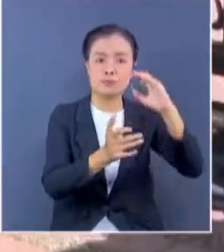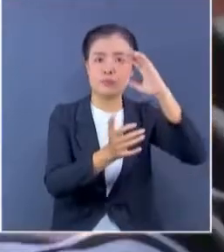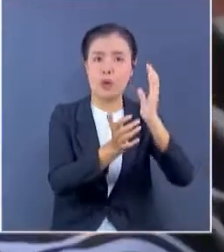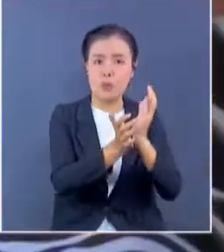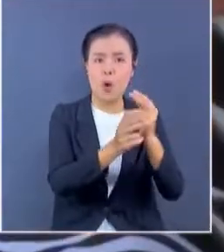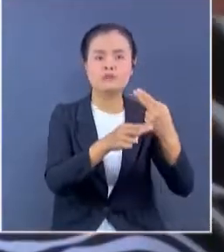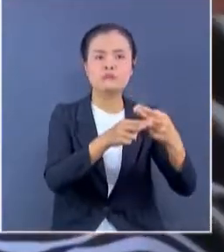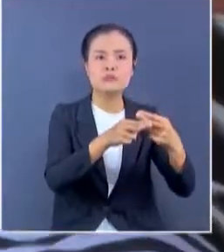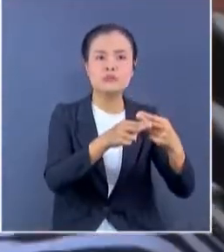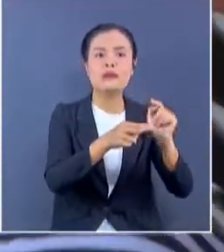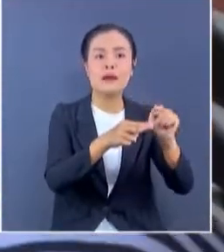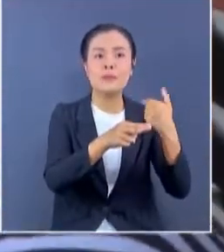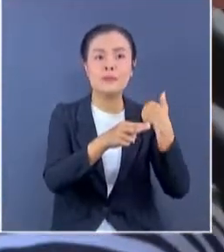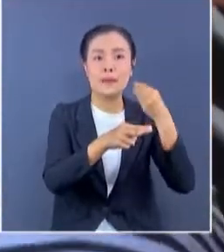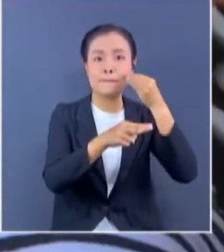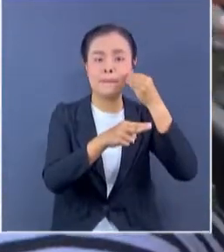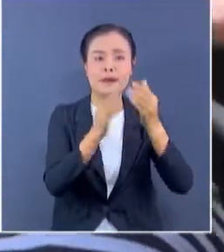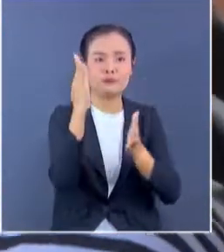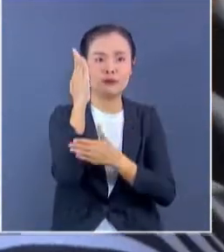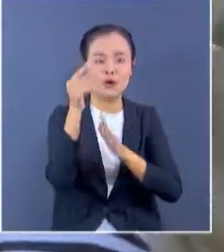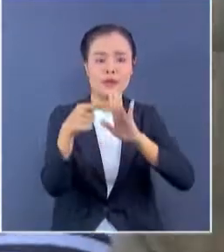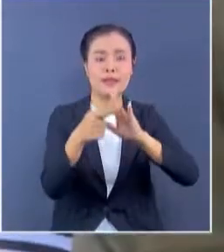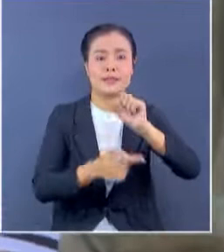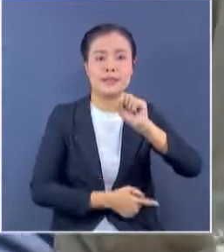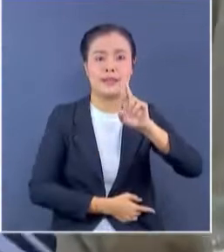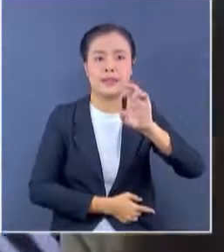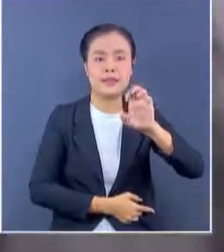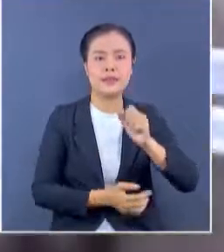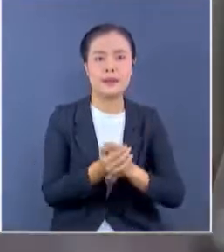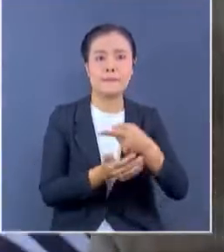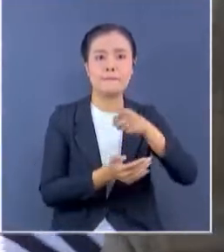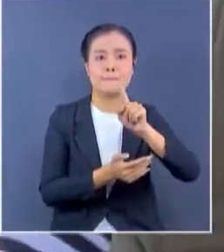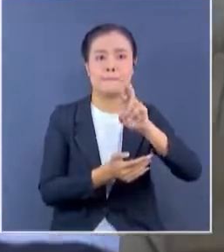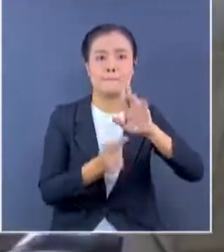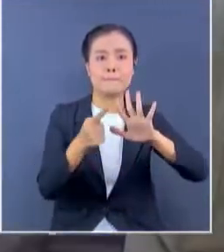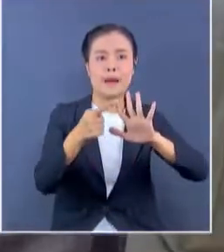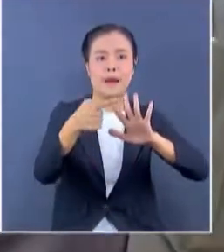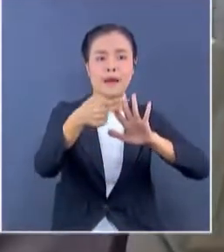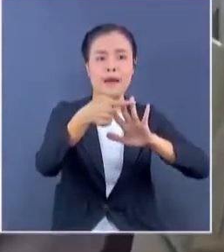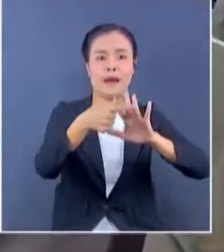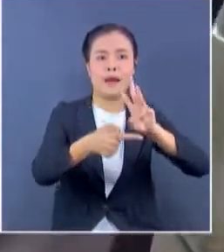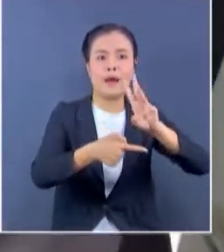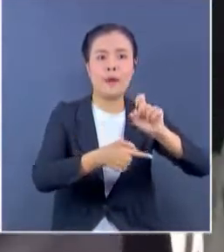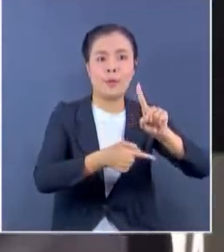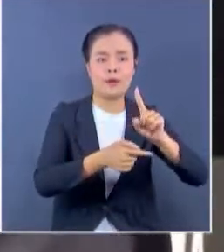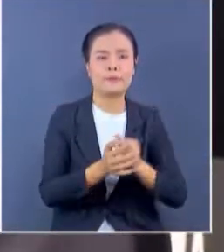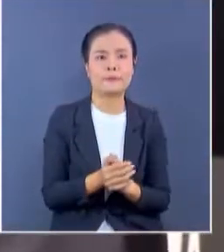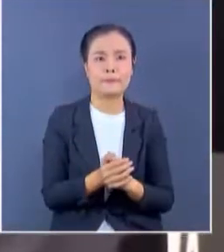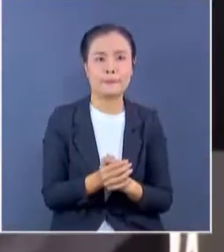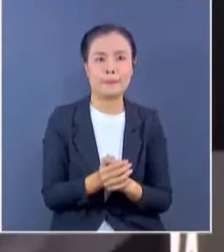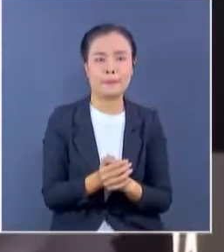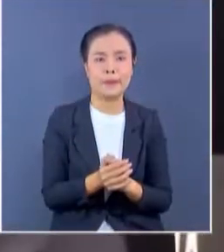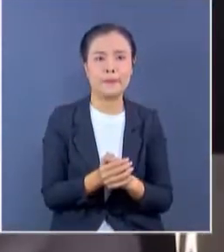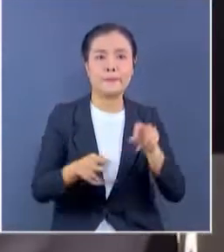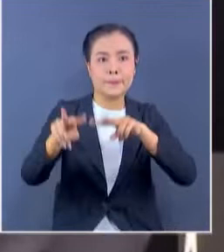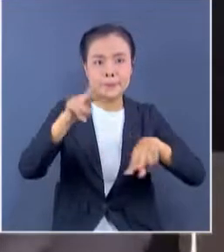นายหนึ่งด้วยนะครับบ้านพักในซอยเสรีวิลล่า2เขตประเวศครับเป็นเป้าหมายที่ตำรวจกองบังคับการปราบปรามการกระทำความผิดเกี่ยวกับ